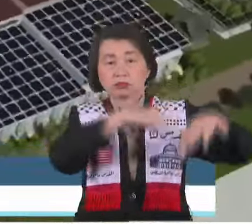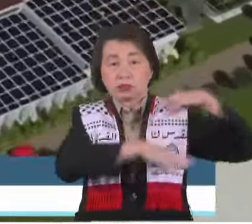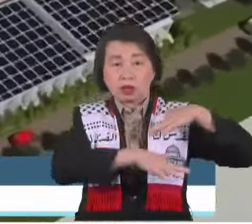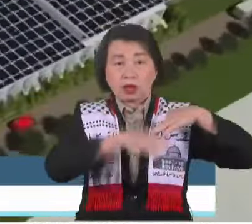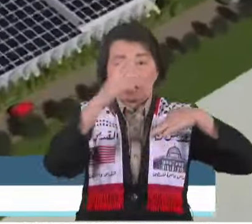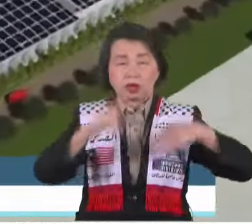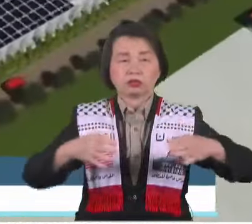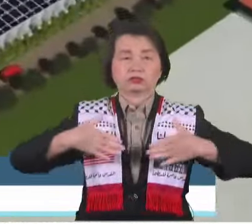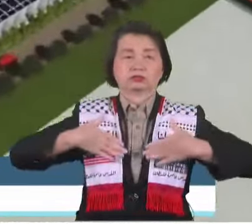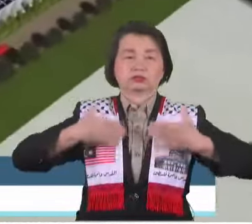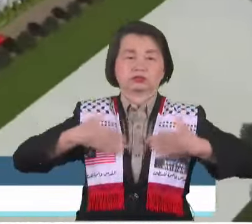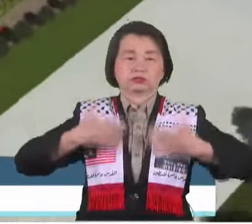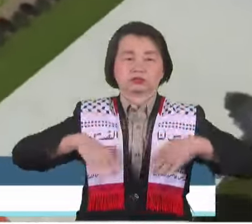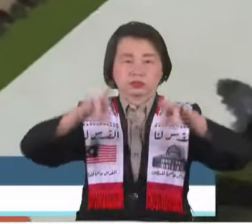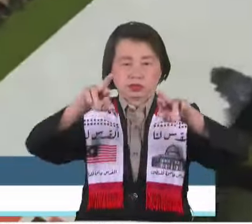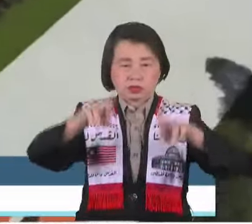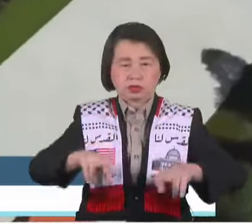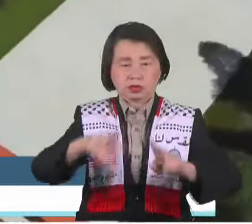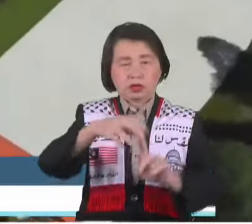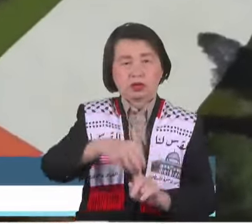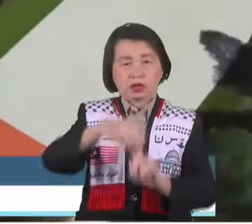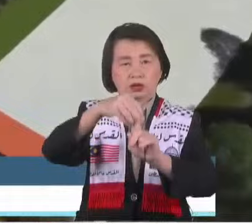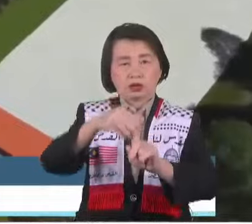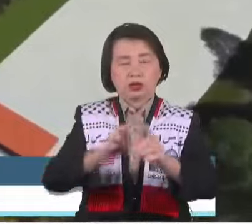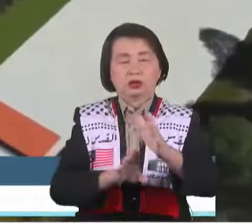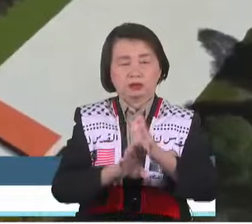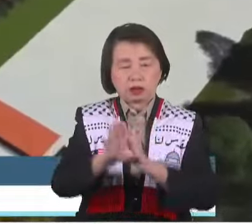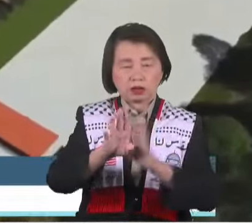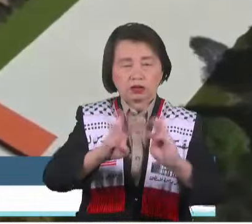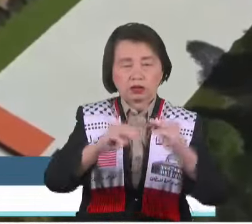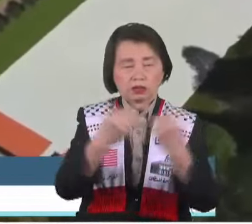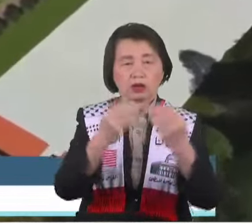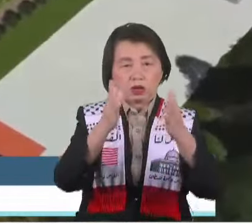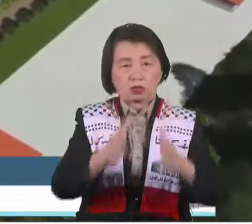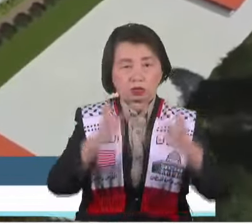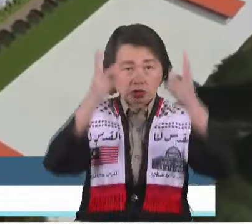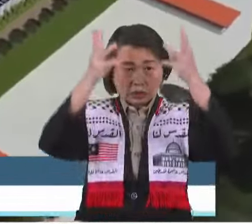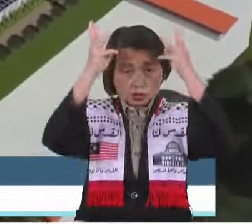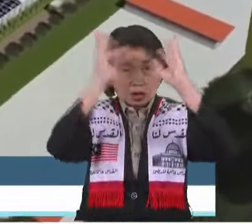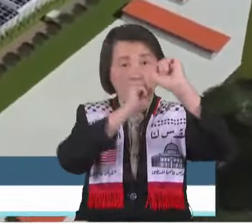demi kesejahteraan rakyat, terutama pembangunan masyarakat orang asli.